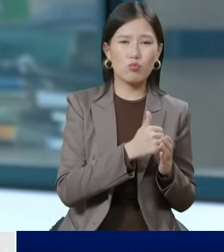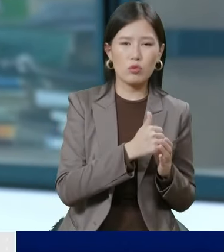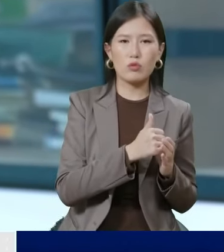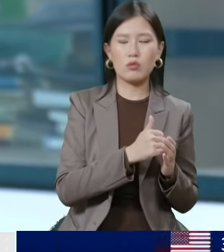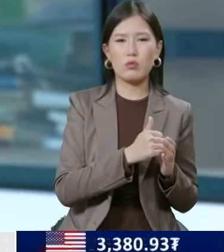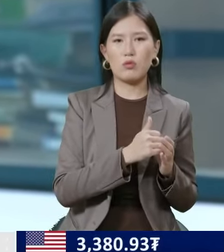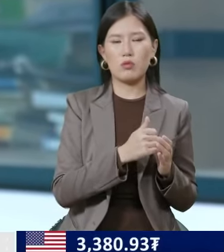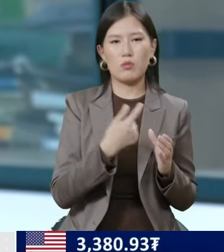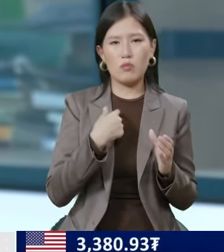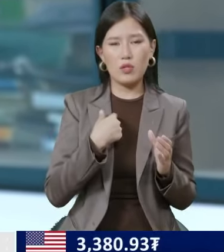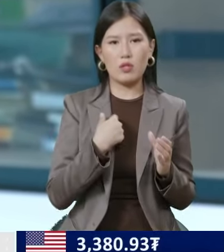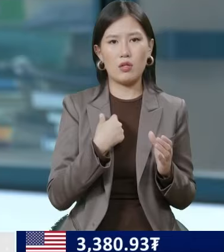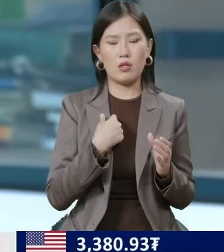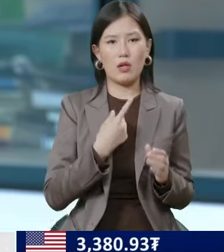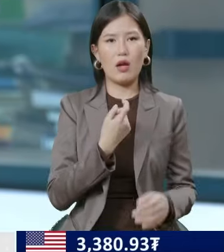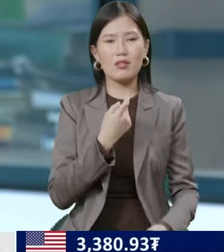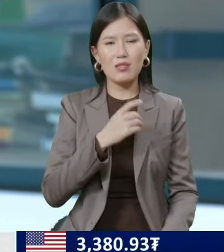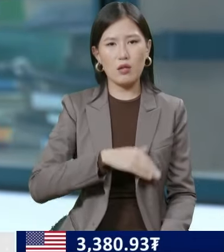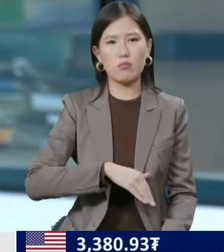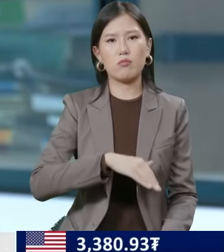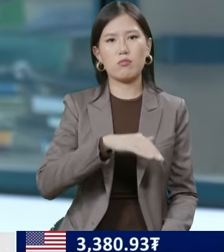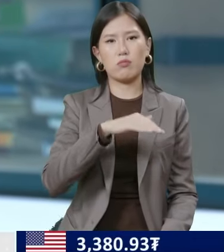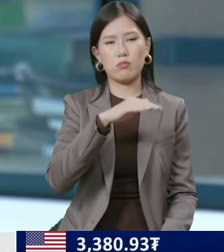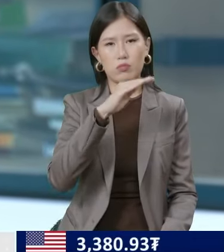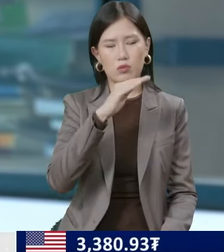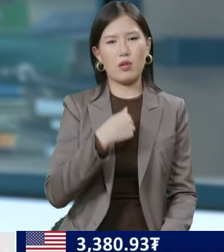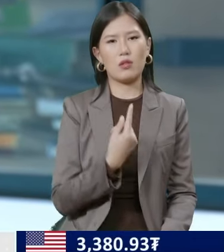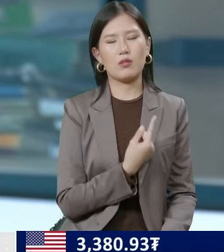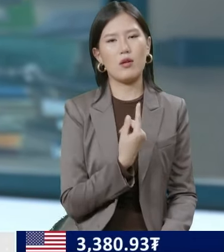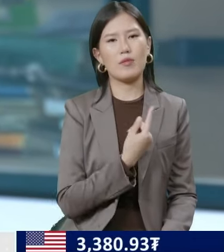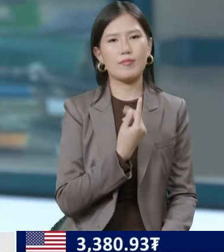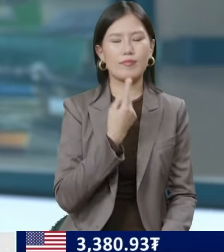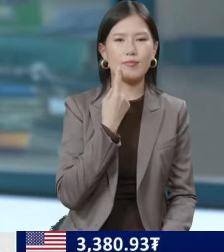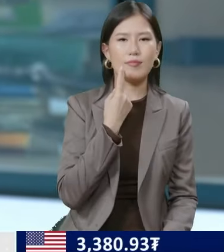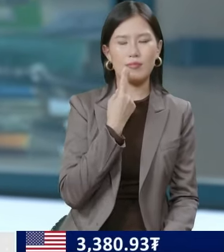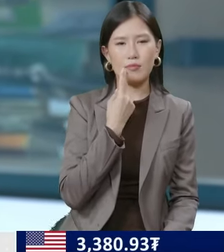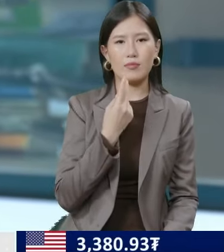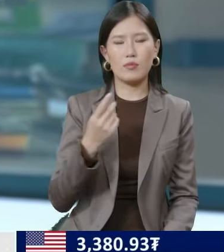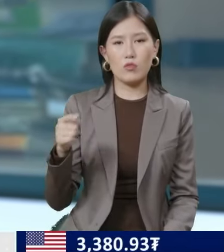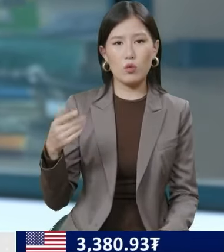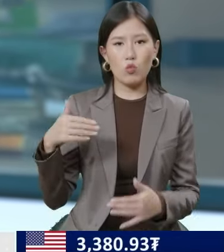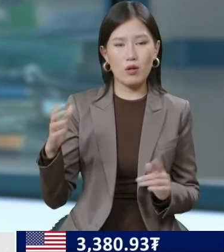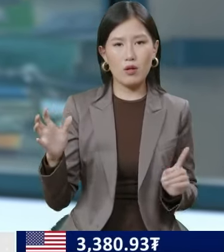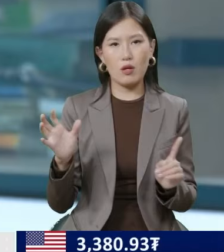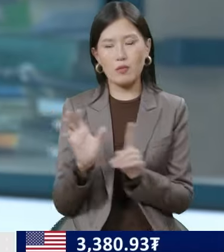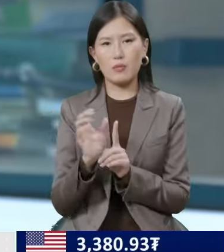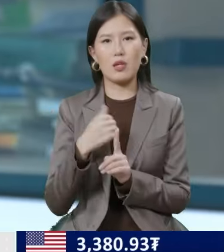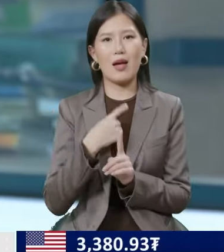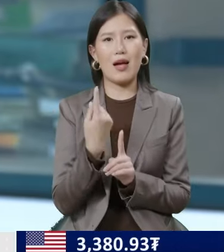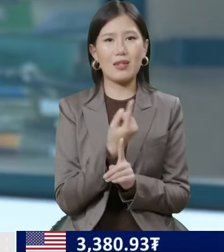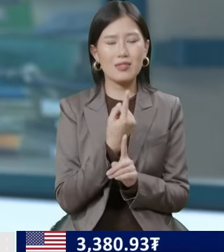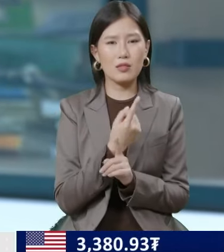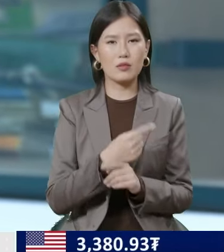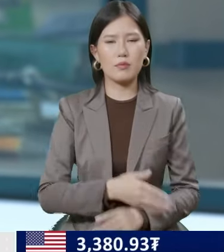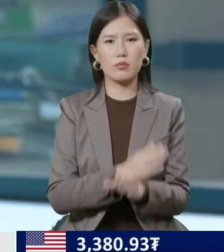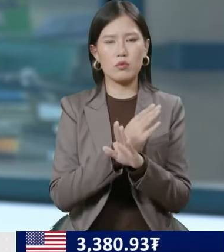ингэ ганцаараа өссөн. Ганцаар л гэдэг юмнаас гарсан. Би бүр тэрийг амар ганцалдаг аахгүй. Бүжгэнд яваад ганцаар л